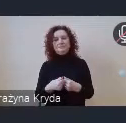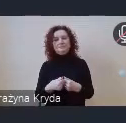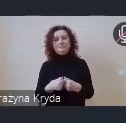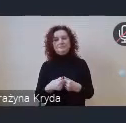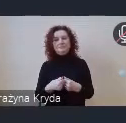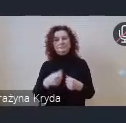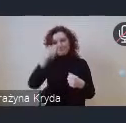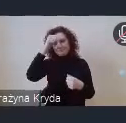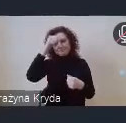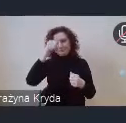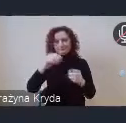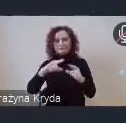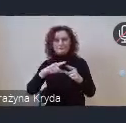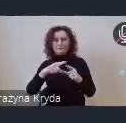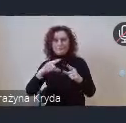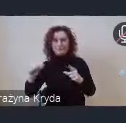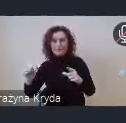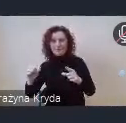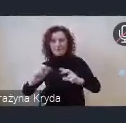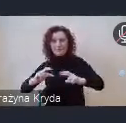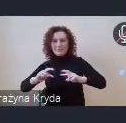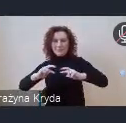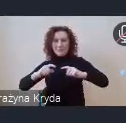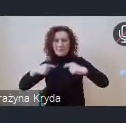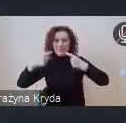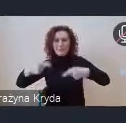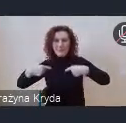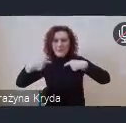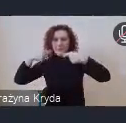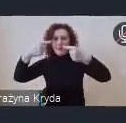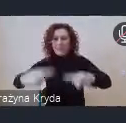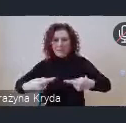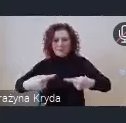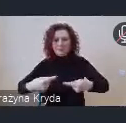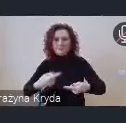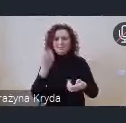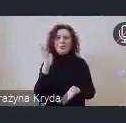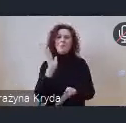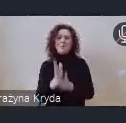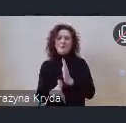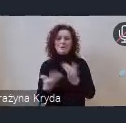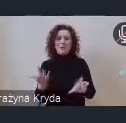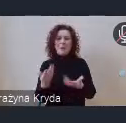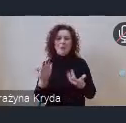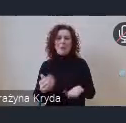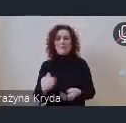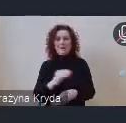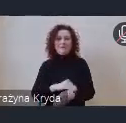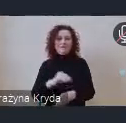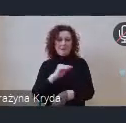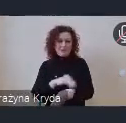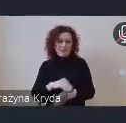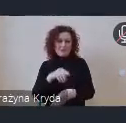najazdowe bo to jest i najszybsza i najtańsza najprostsza metoda to co tutaj widzicie te zdjęcie ze szkoły podstawowej czy